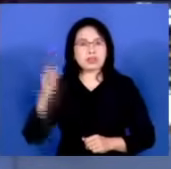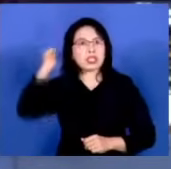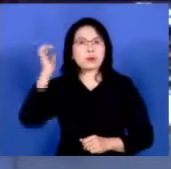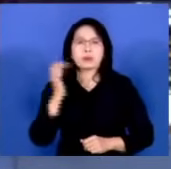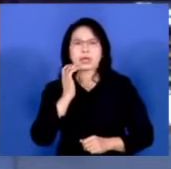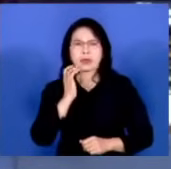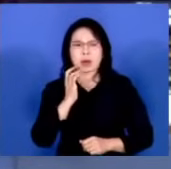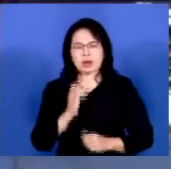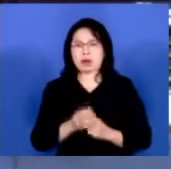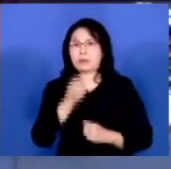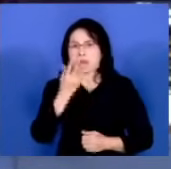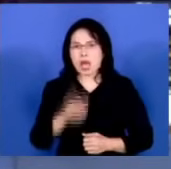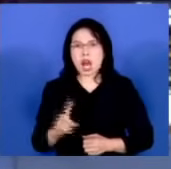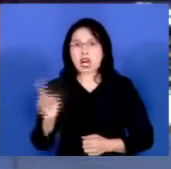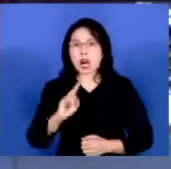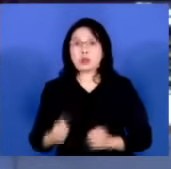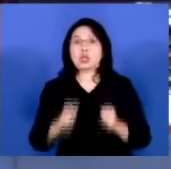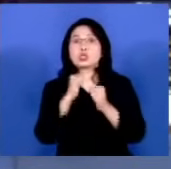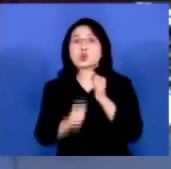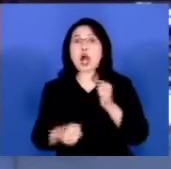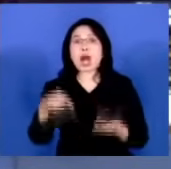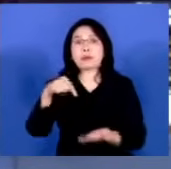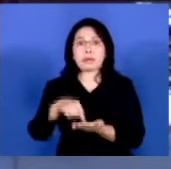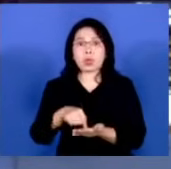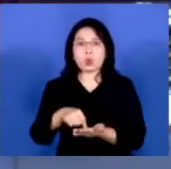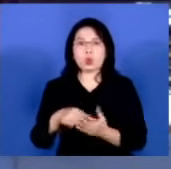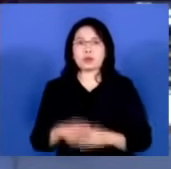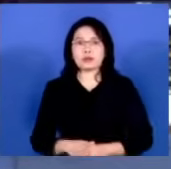kecurangan pemilu yang diengarai mulai